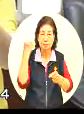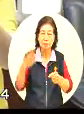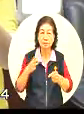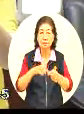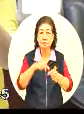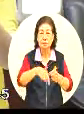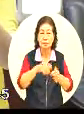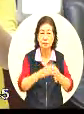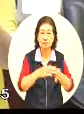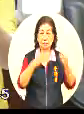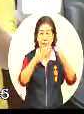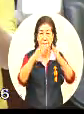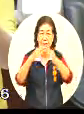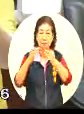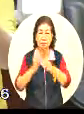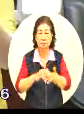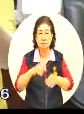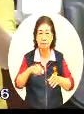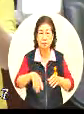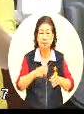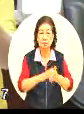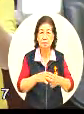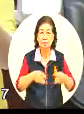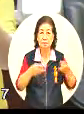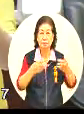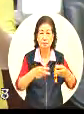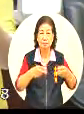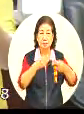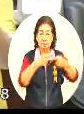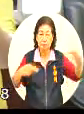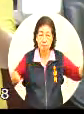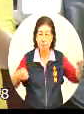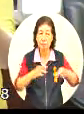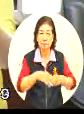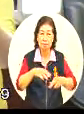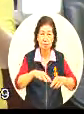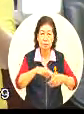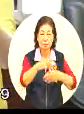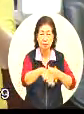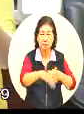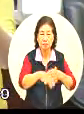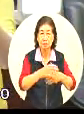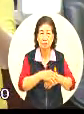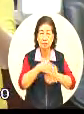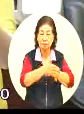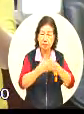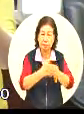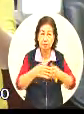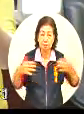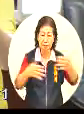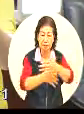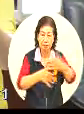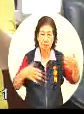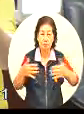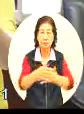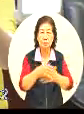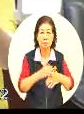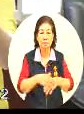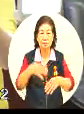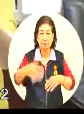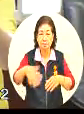是有指定建筑线，所以头前一定是保持通畅，保持通畅。虽然是卫生所